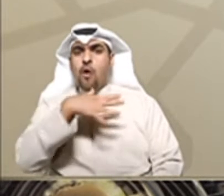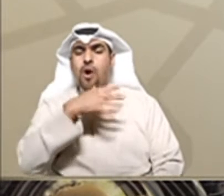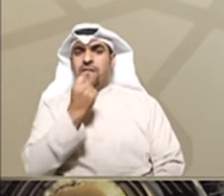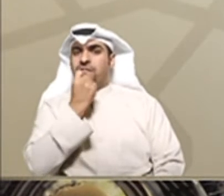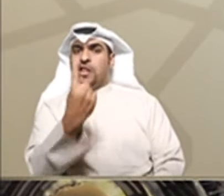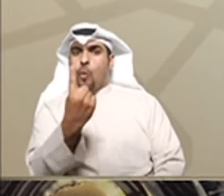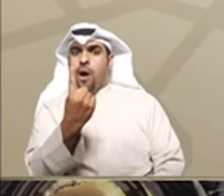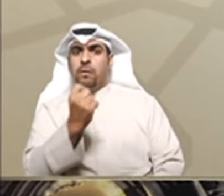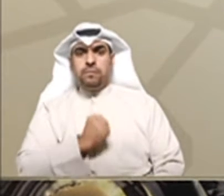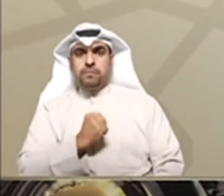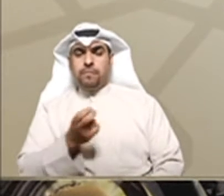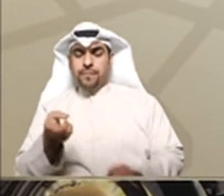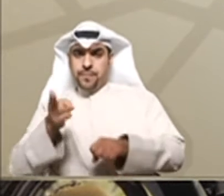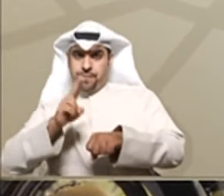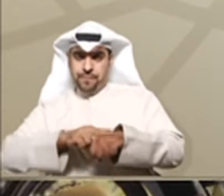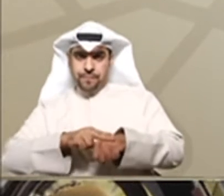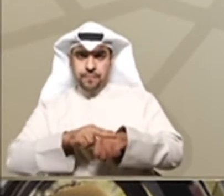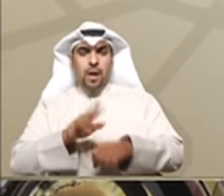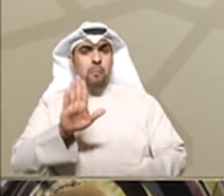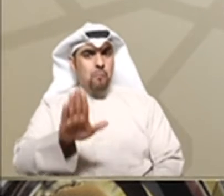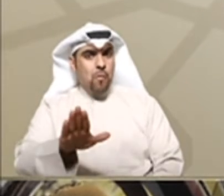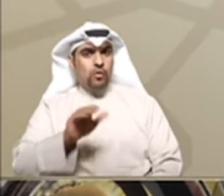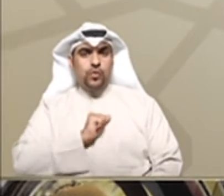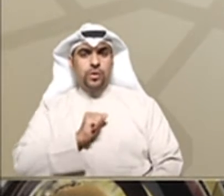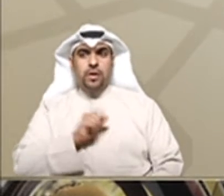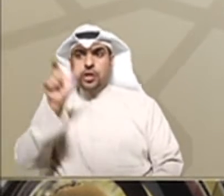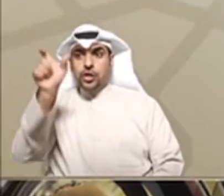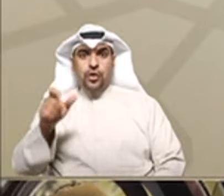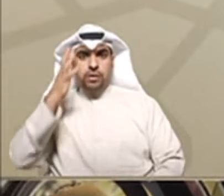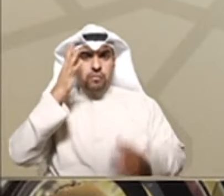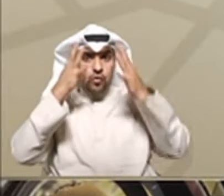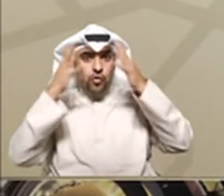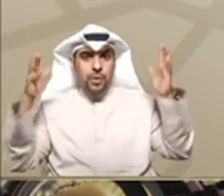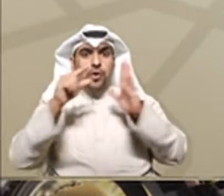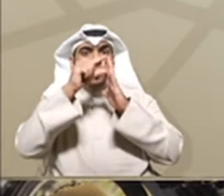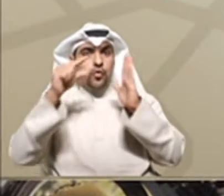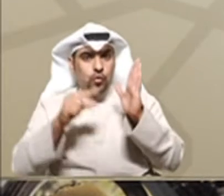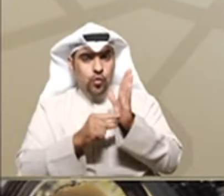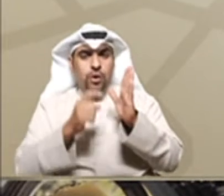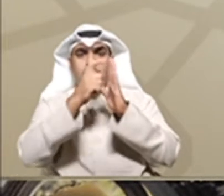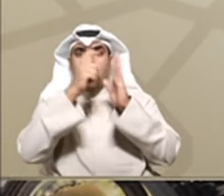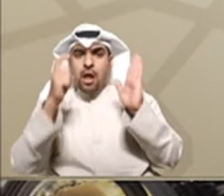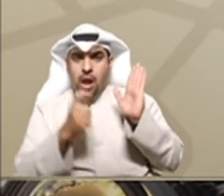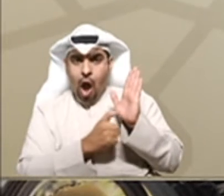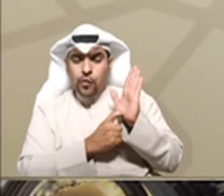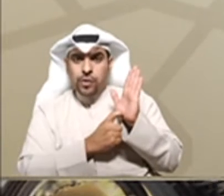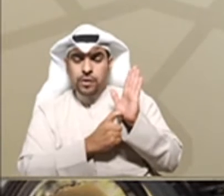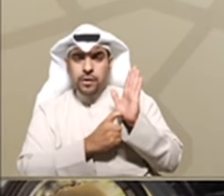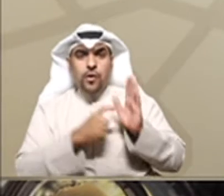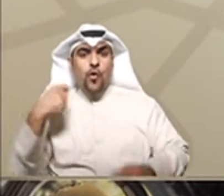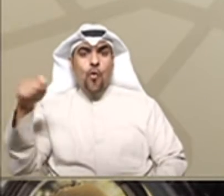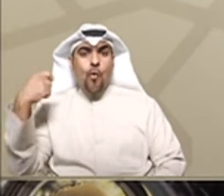أيضا من القانونيين والدستوريين. سيد معالي وزير العدل قدم، والأخوة